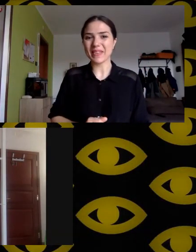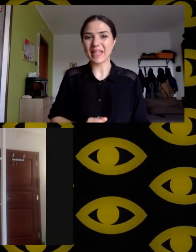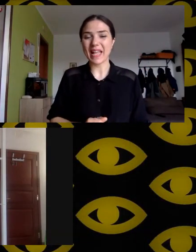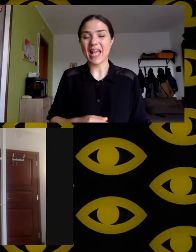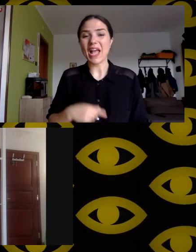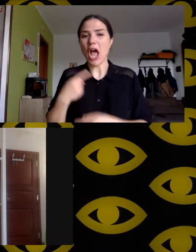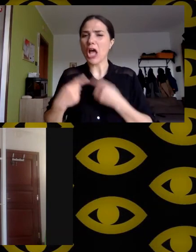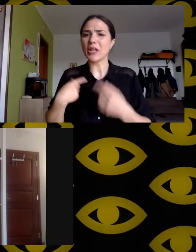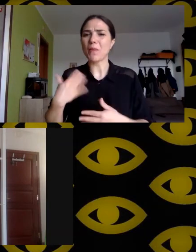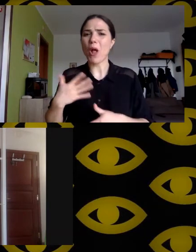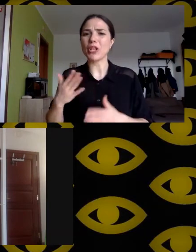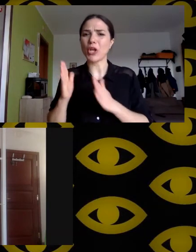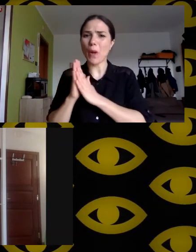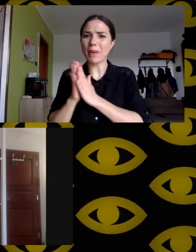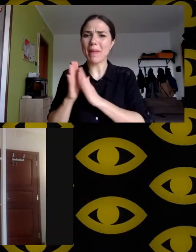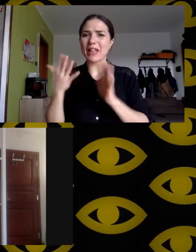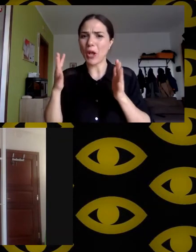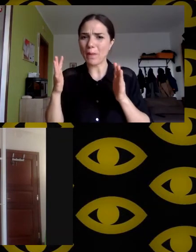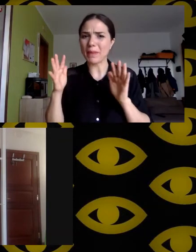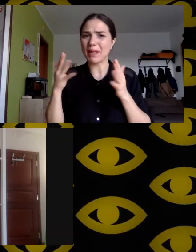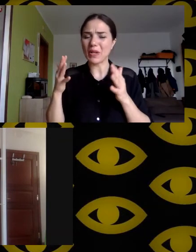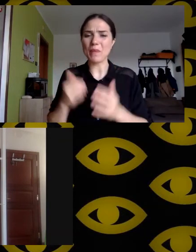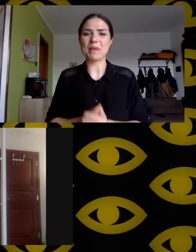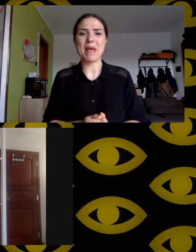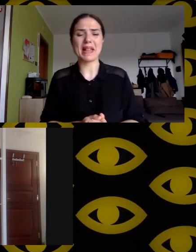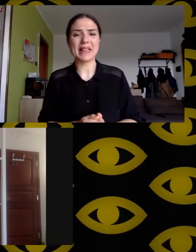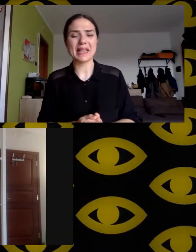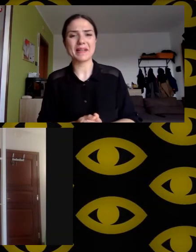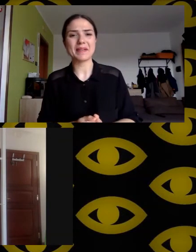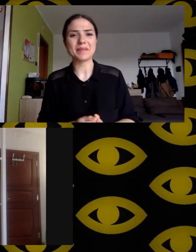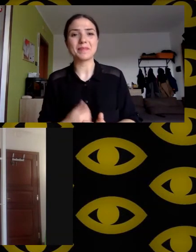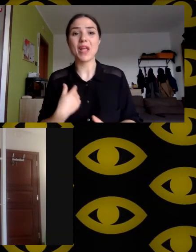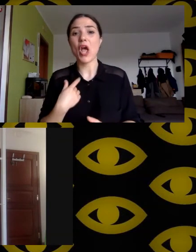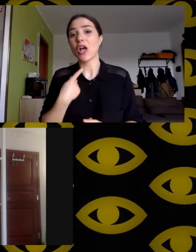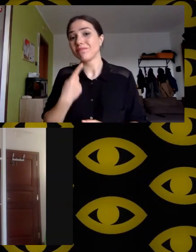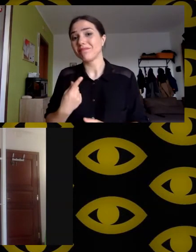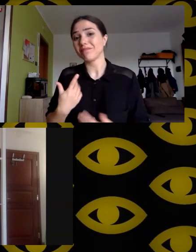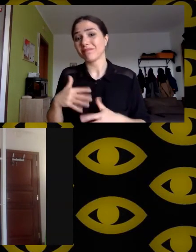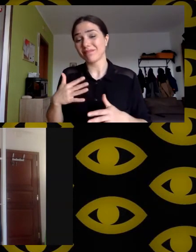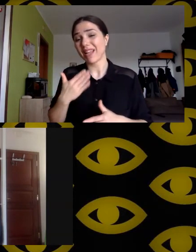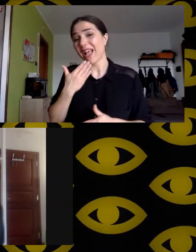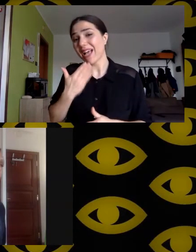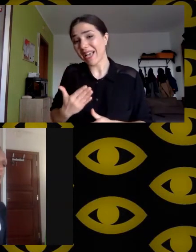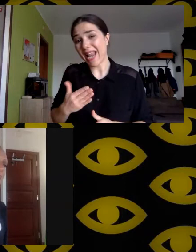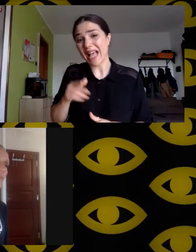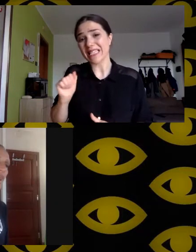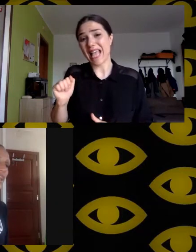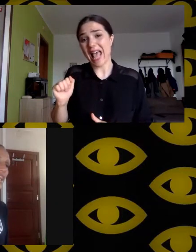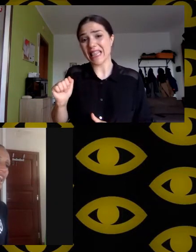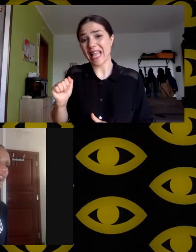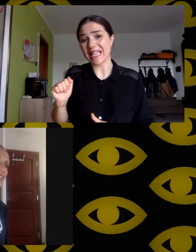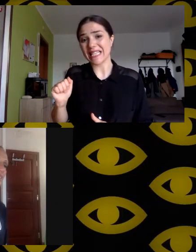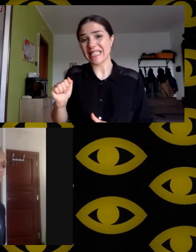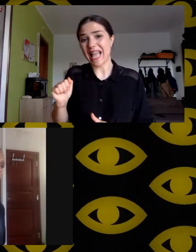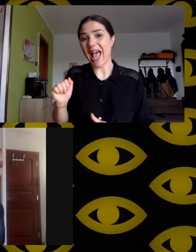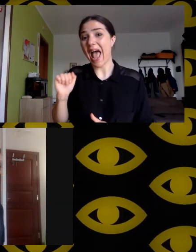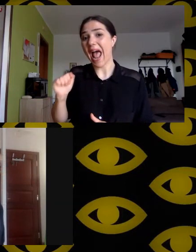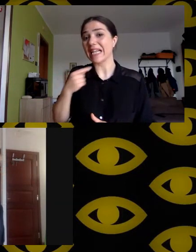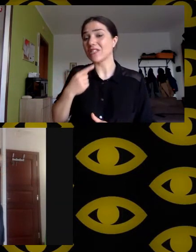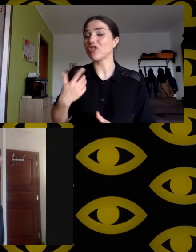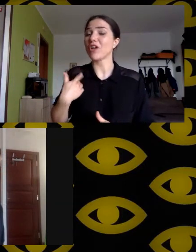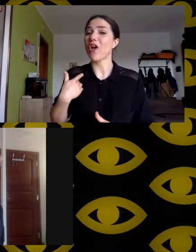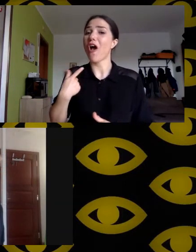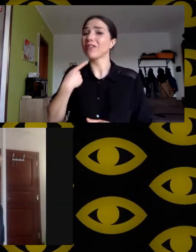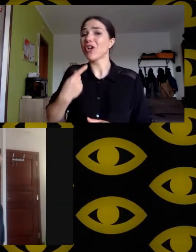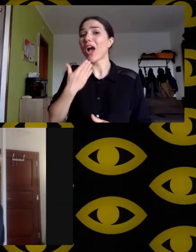diretta. Io direi che il ringraziamento più grande va sicuramente a te, Annalisa, per averci dedicato. Io lo vorrei